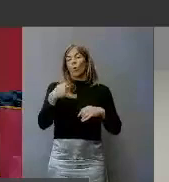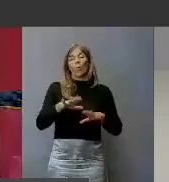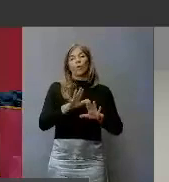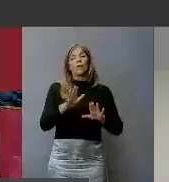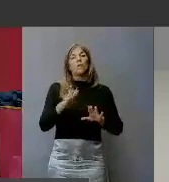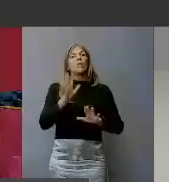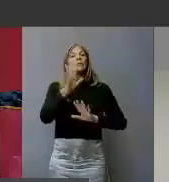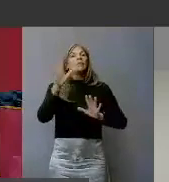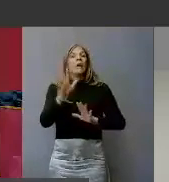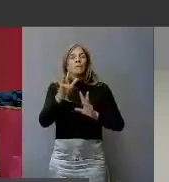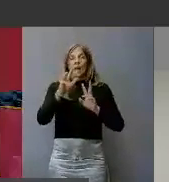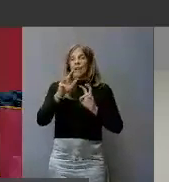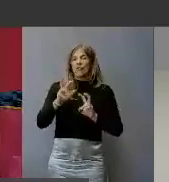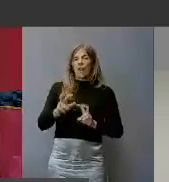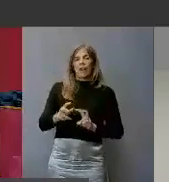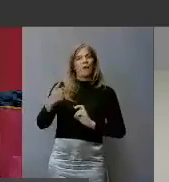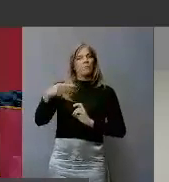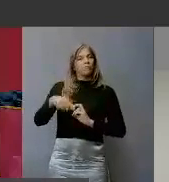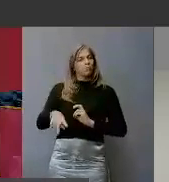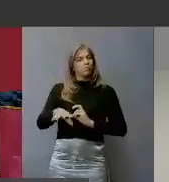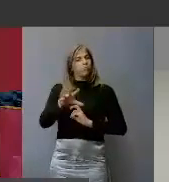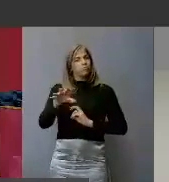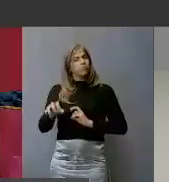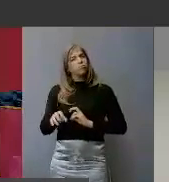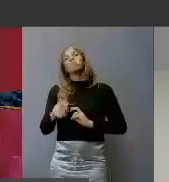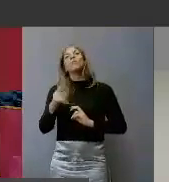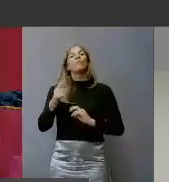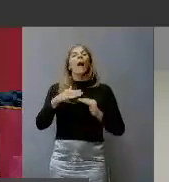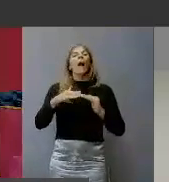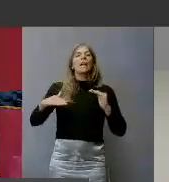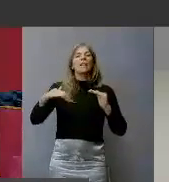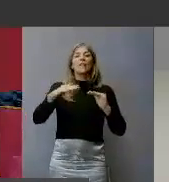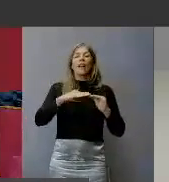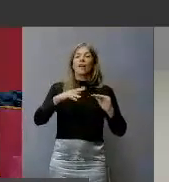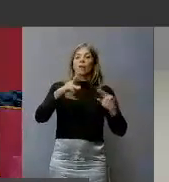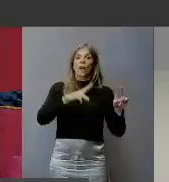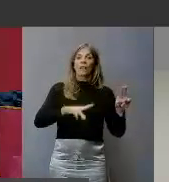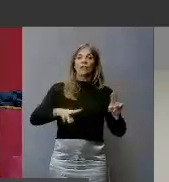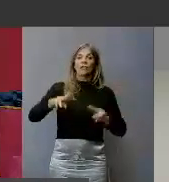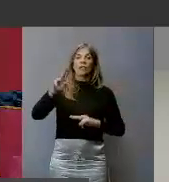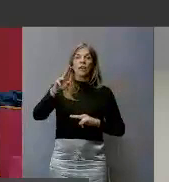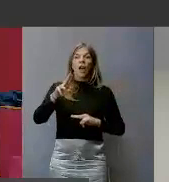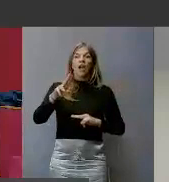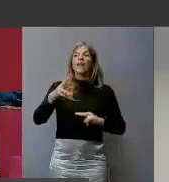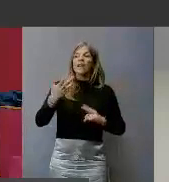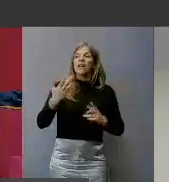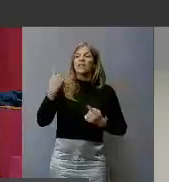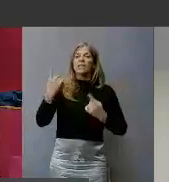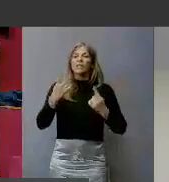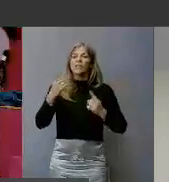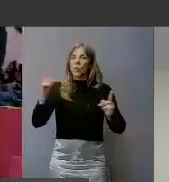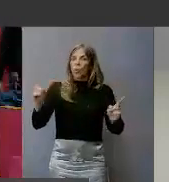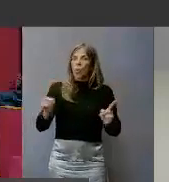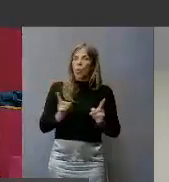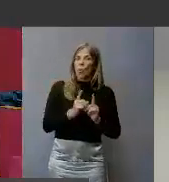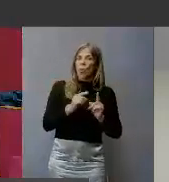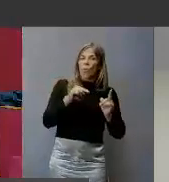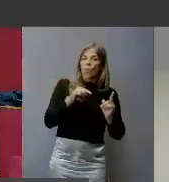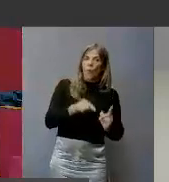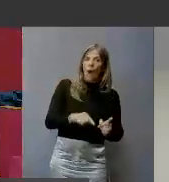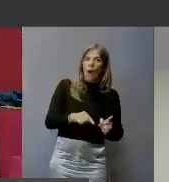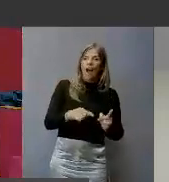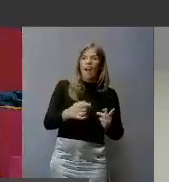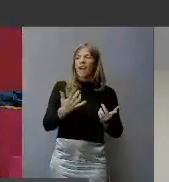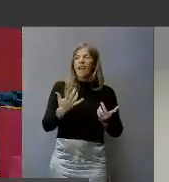ricerca di a livello nazionale sia difficile trovare realtà analoghe cittadine dove ci sia una sorta di così forte